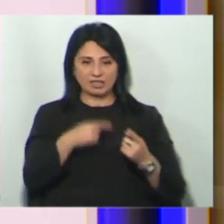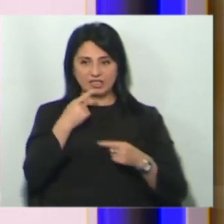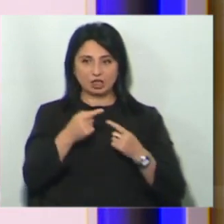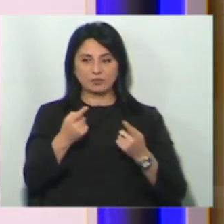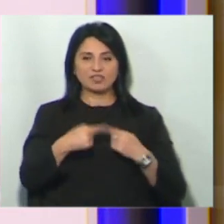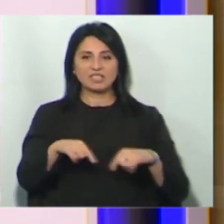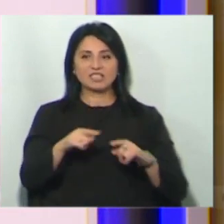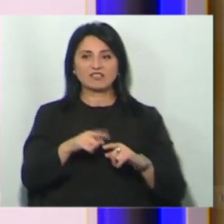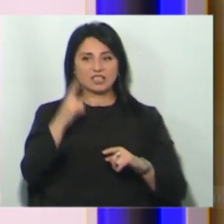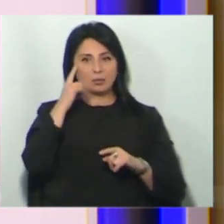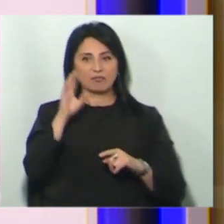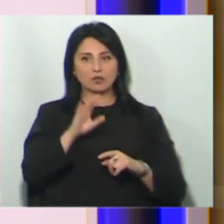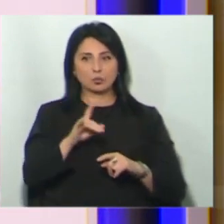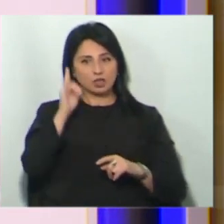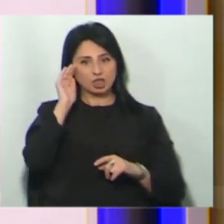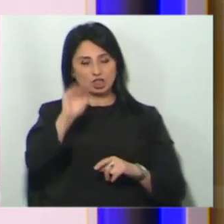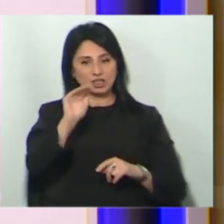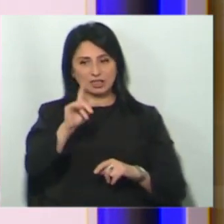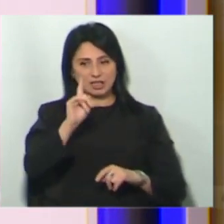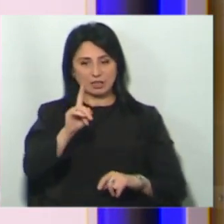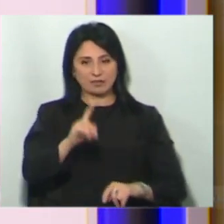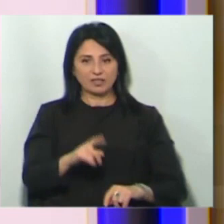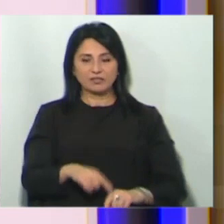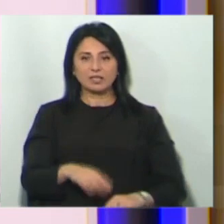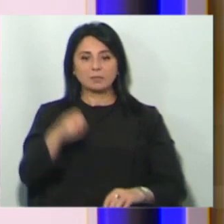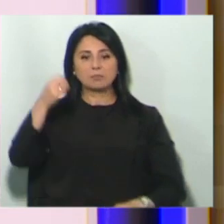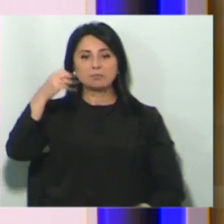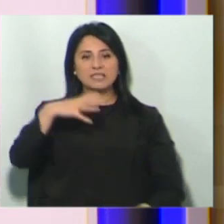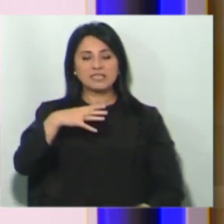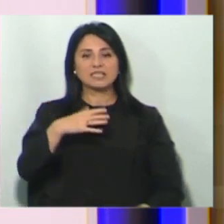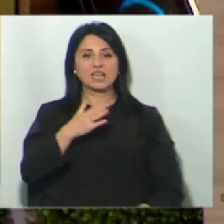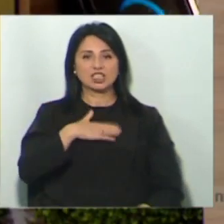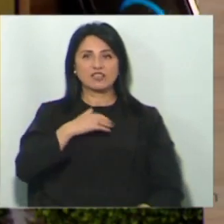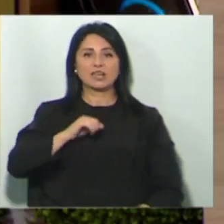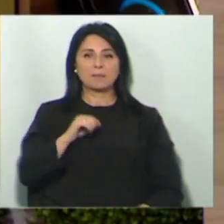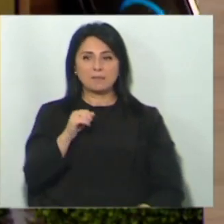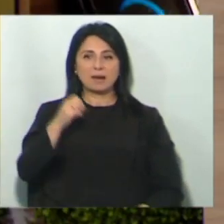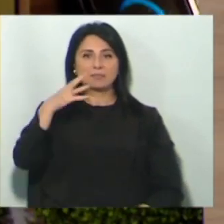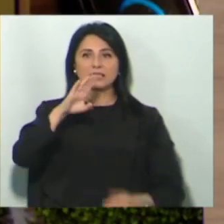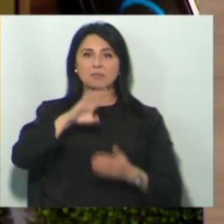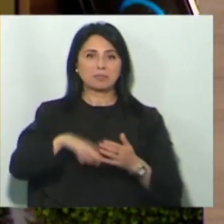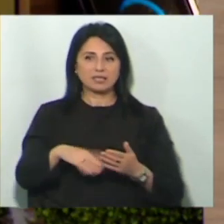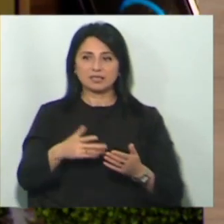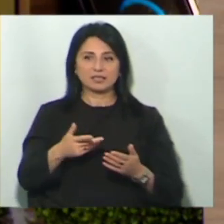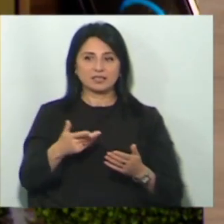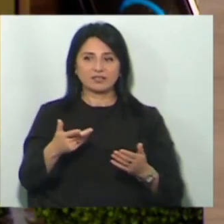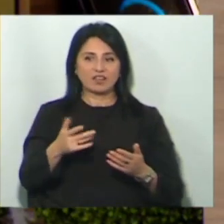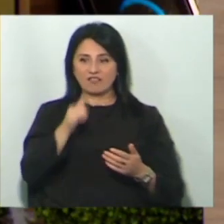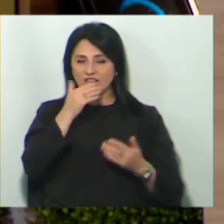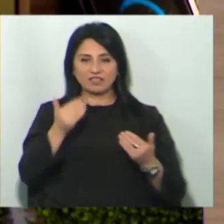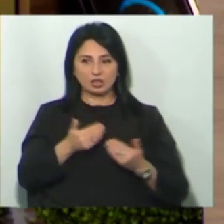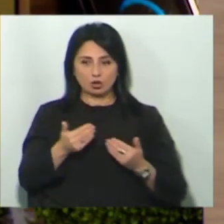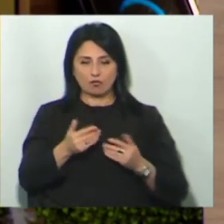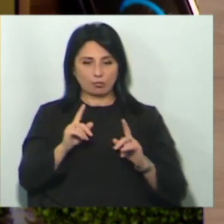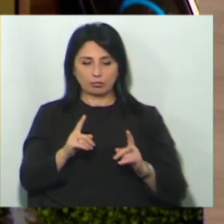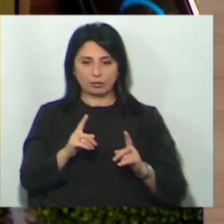საუბარი საზოგადოებამ აღიქვას როგორც შეხსენება დრო გამზემ ესმის რომ არის ჩვენ მეგობარი და მზის გარეშე ვერც